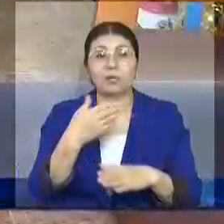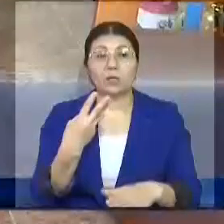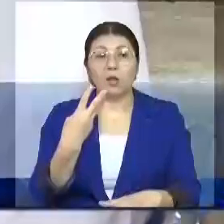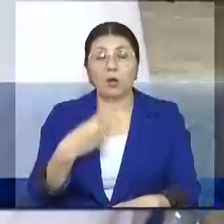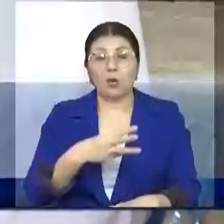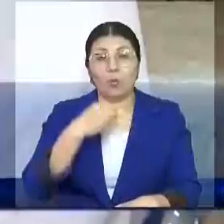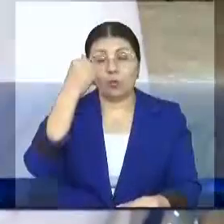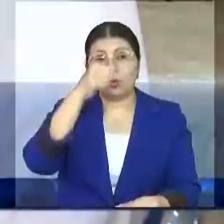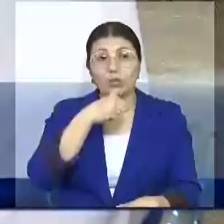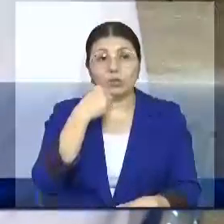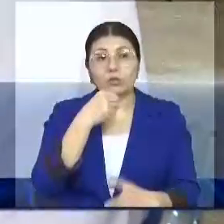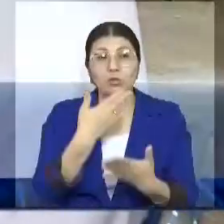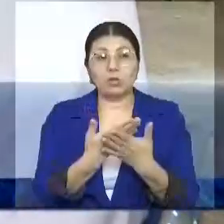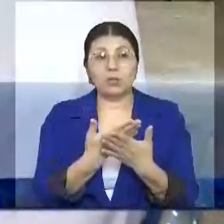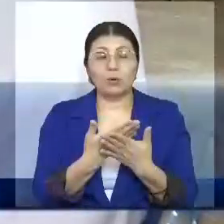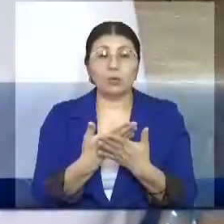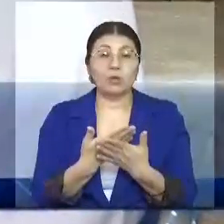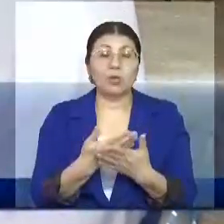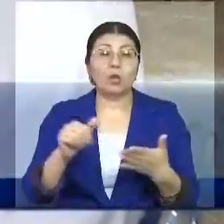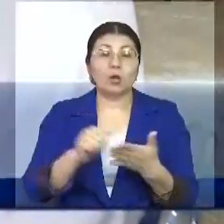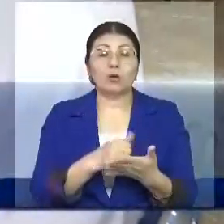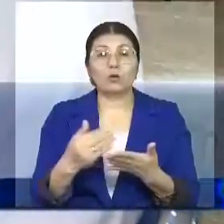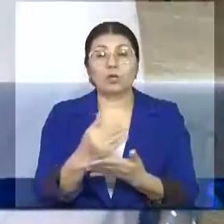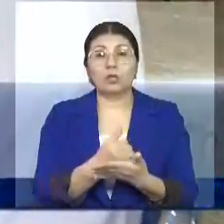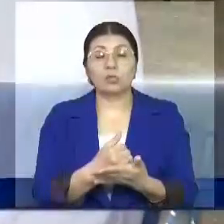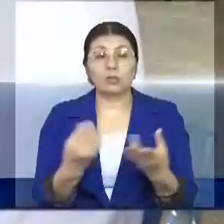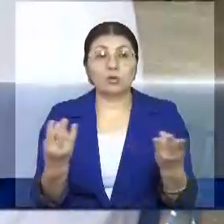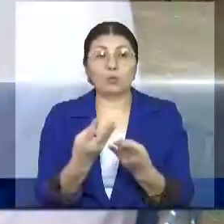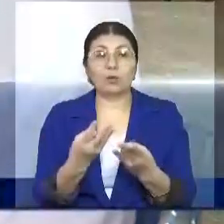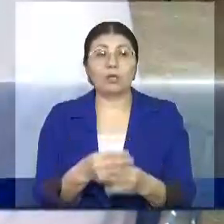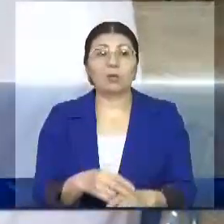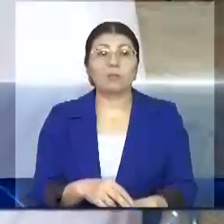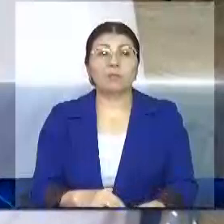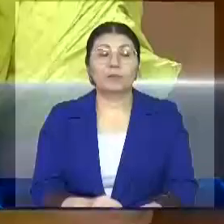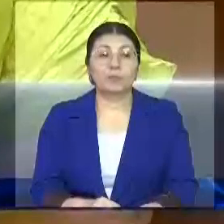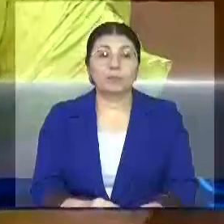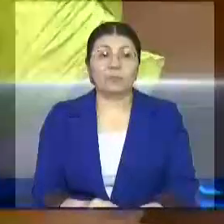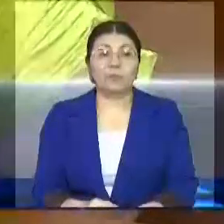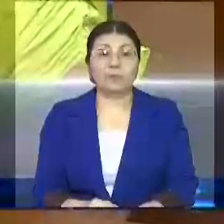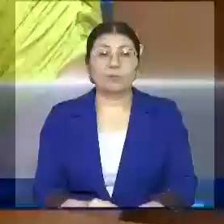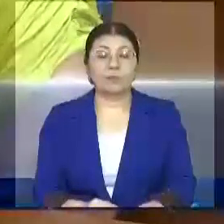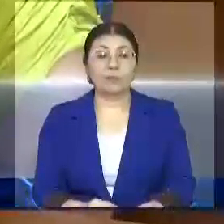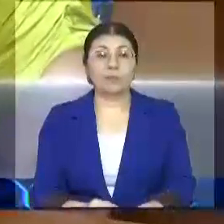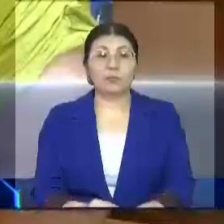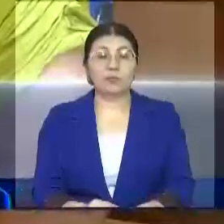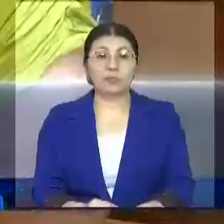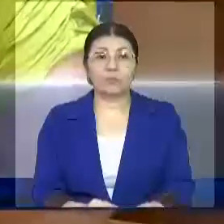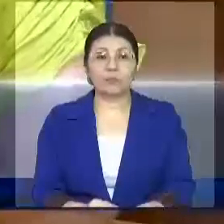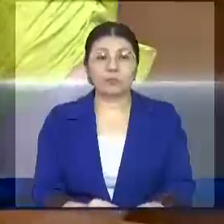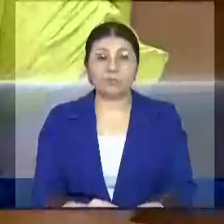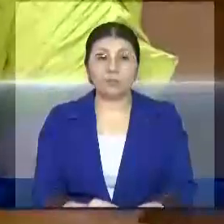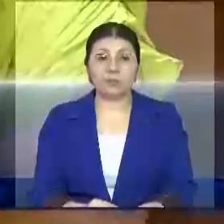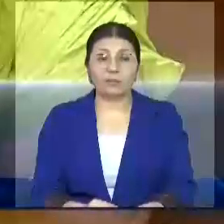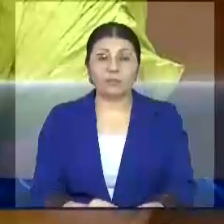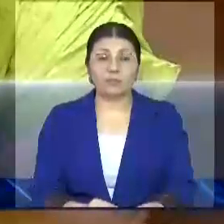берген абзал. Ал визаны қажет етпейтін елдерге 2 күн қалғанда да құжатыңызды рәсімдеп үлгересіз. Почему Анталия и Египет